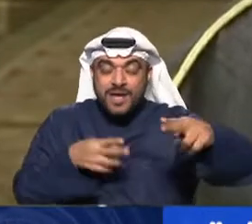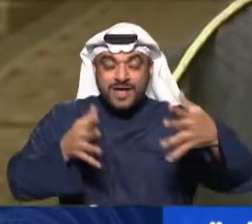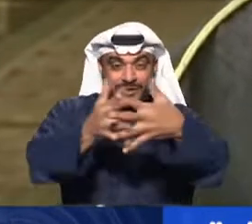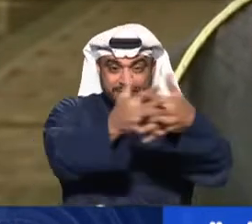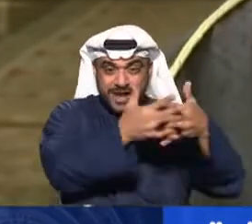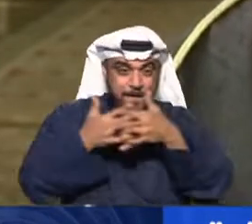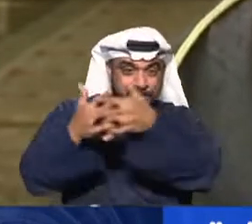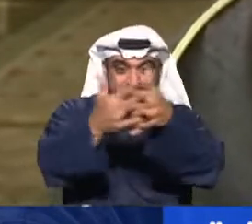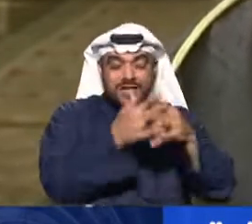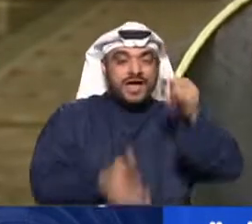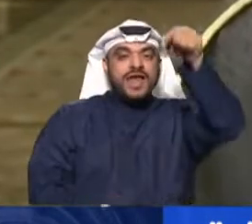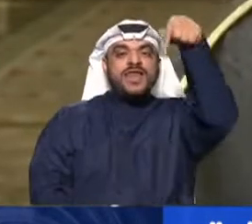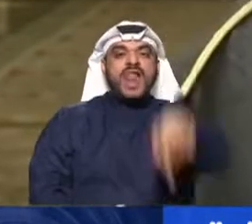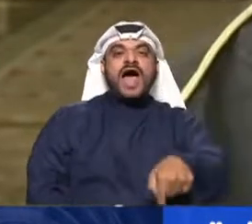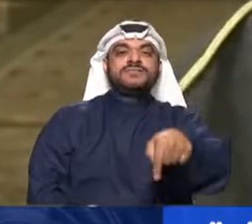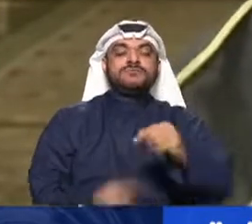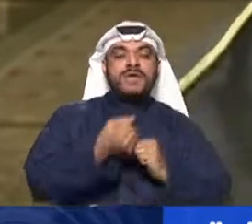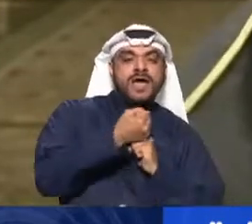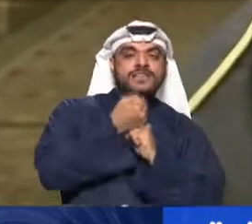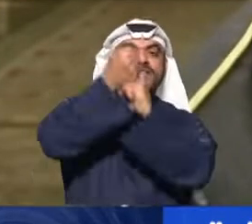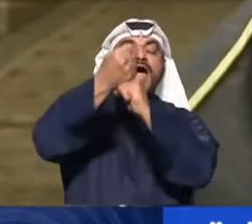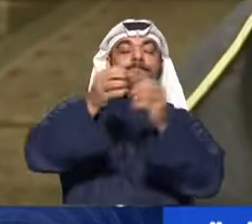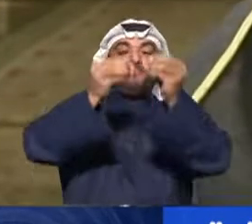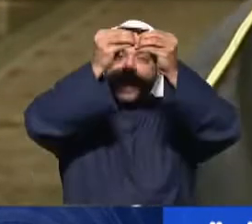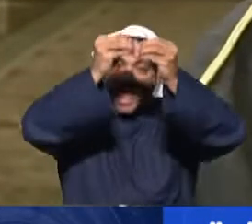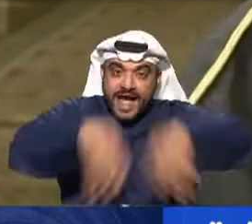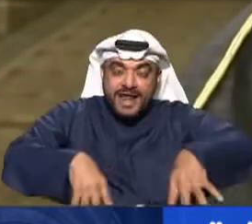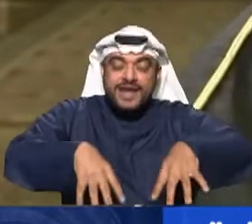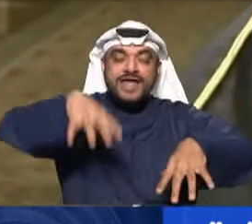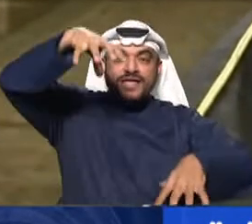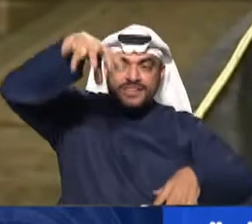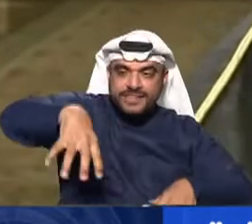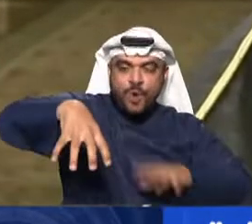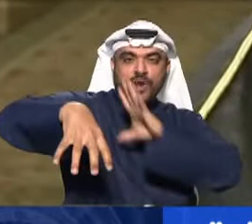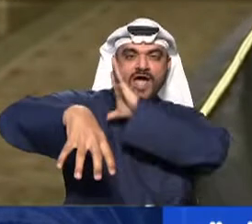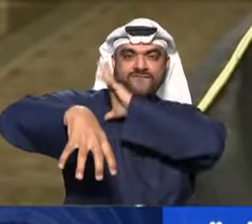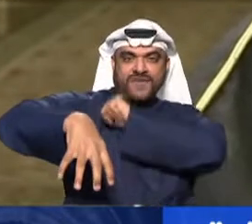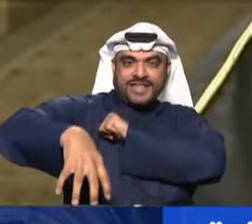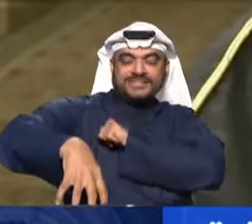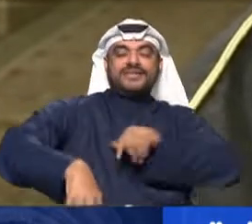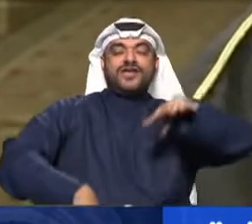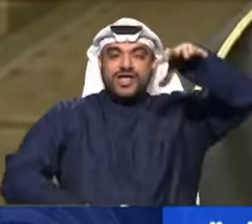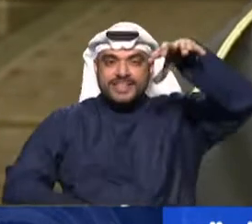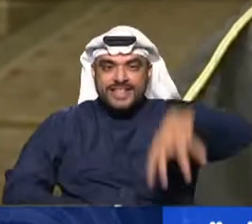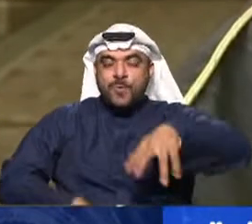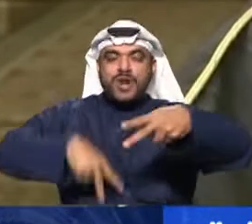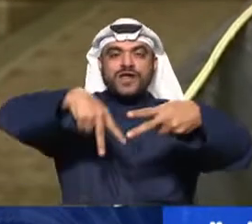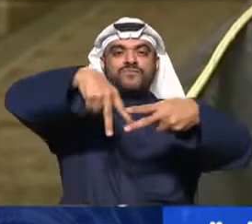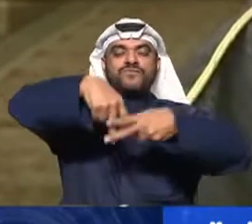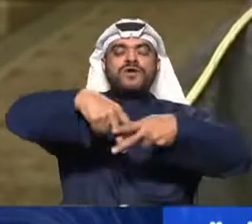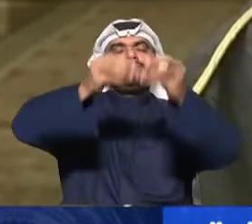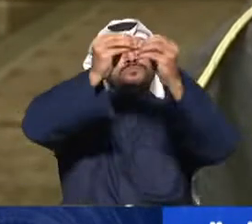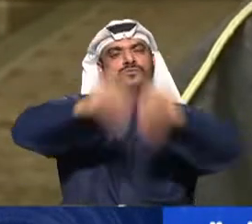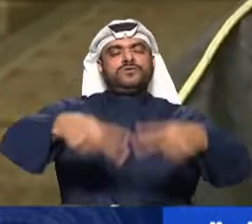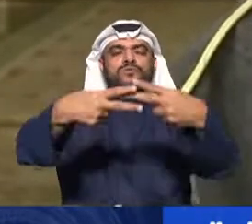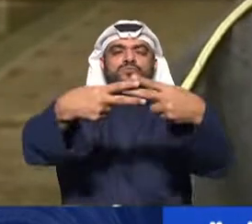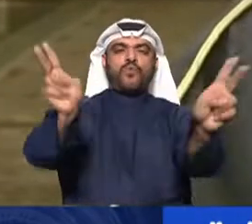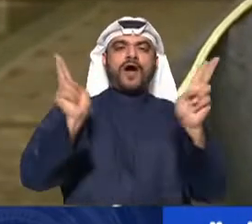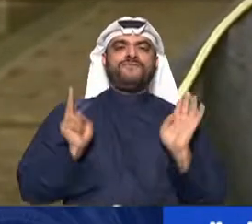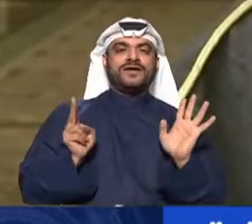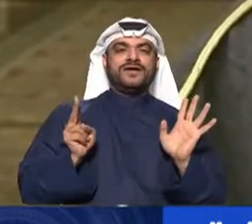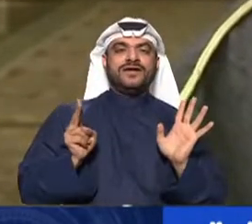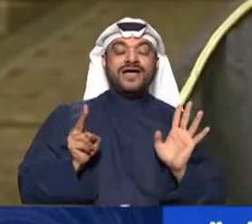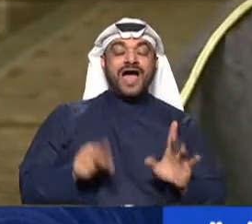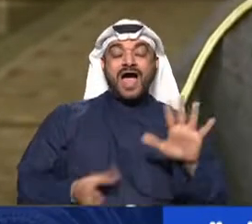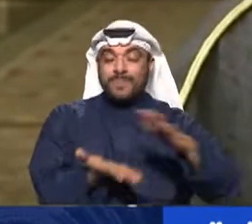المتحدة يجب أن تشمل دعم حل الدولتين. إن حل الدولتين الحقيقي هو الوسيلة الوحيدة لإنهاء الصراع، والذي